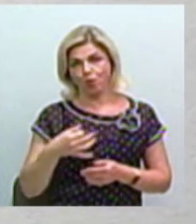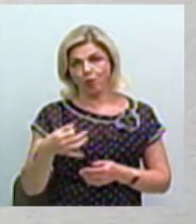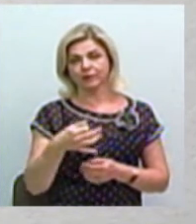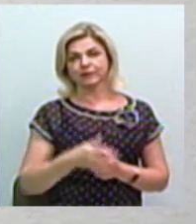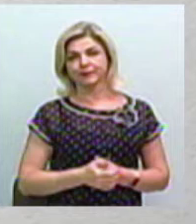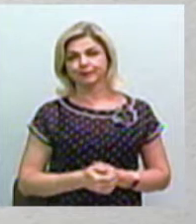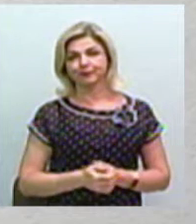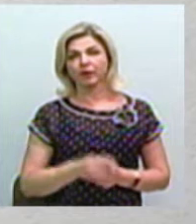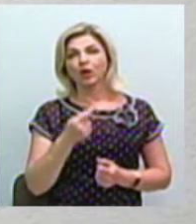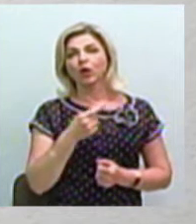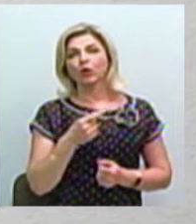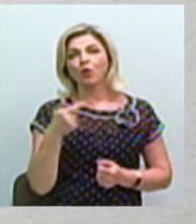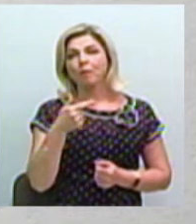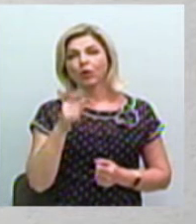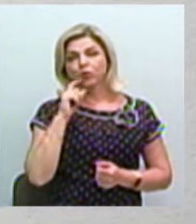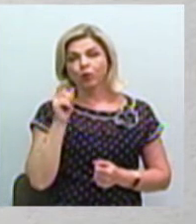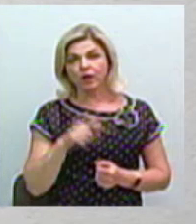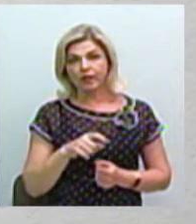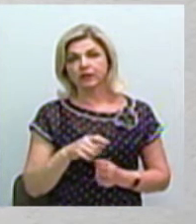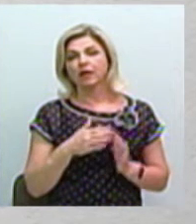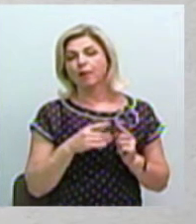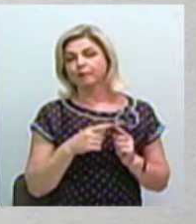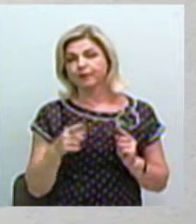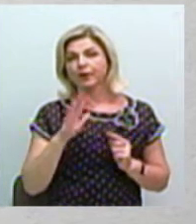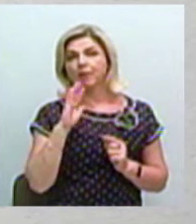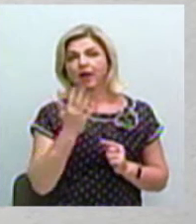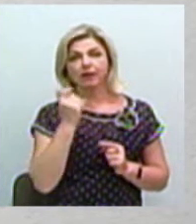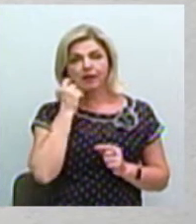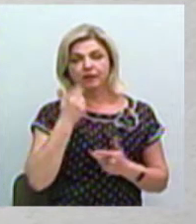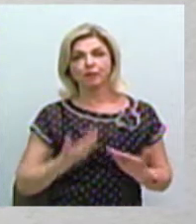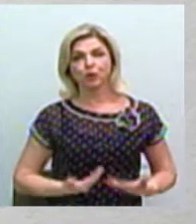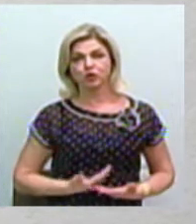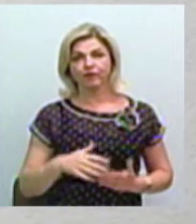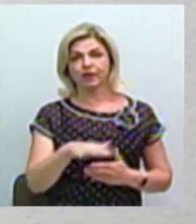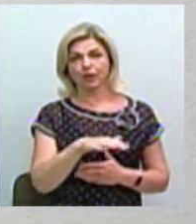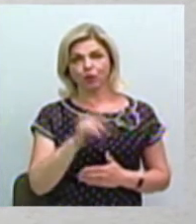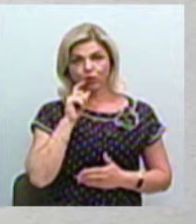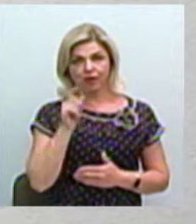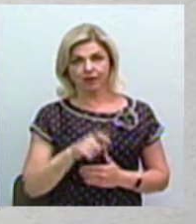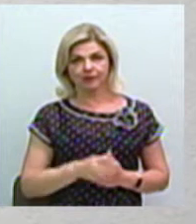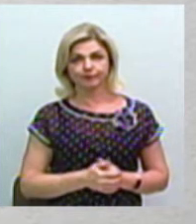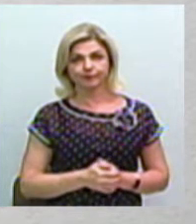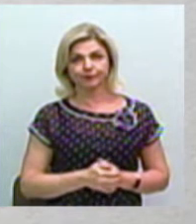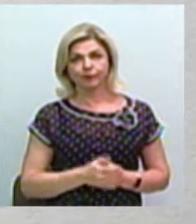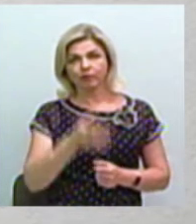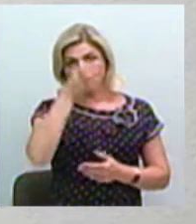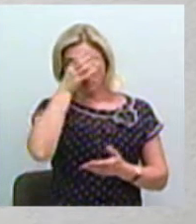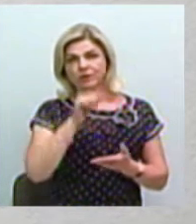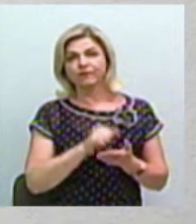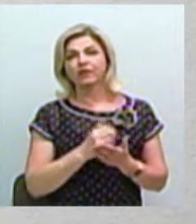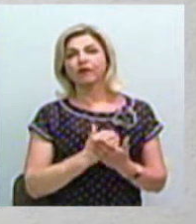області. Громадянин України. Протягом останніх 5 років проживає на території України. Освіта